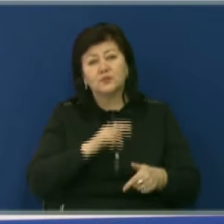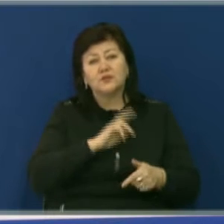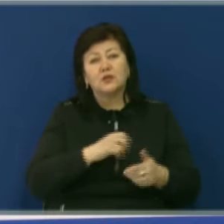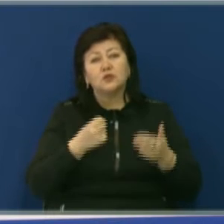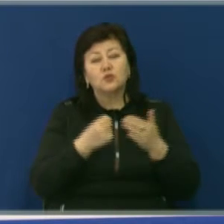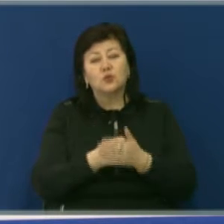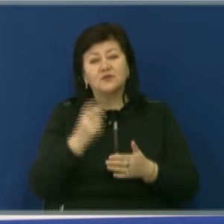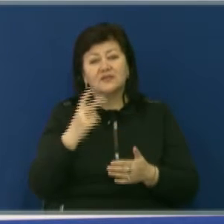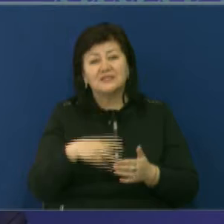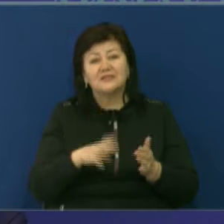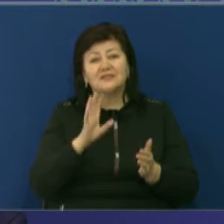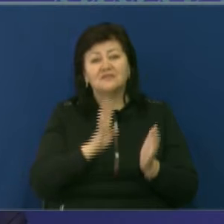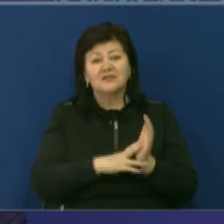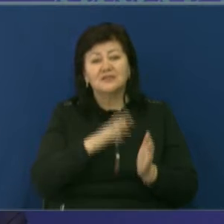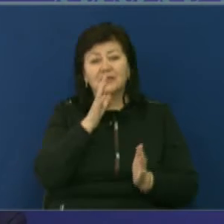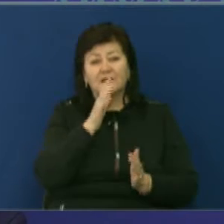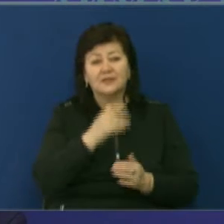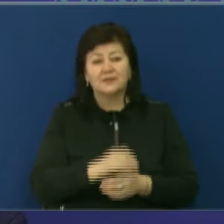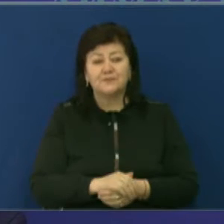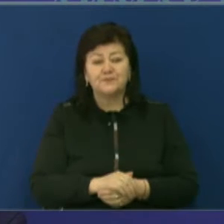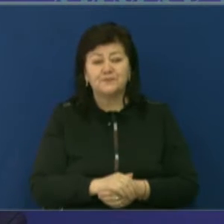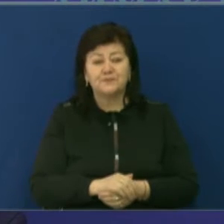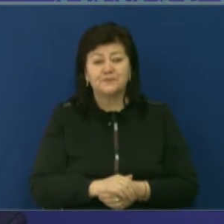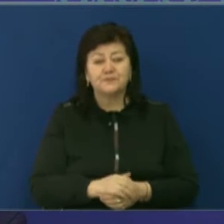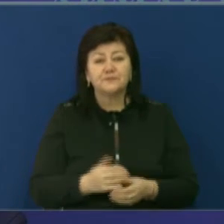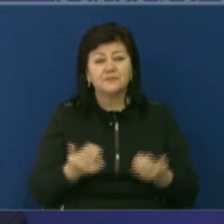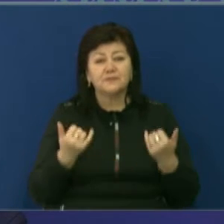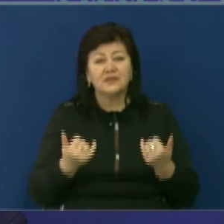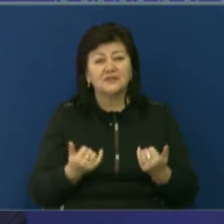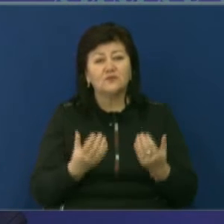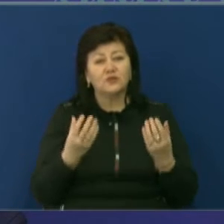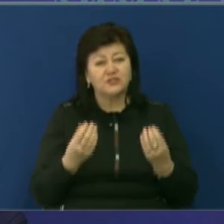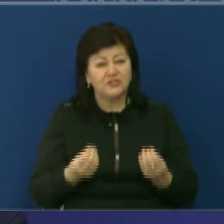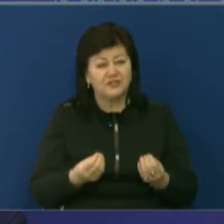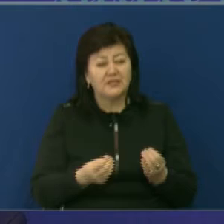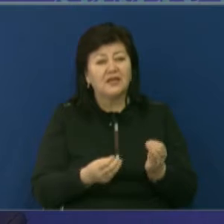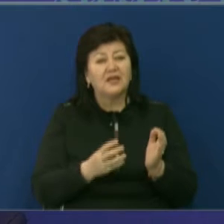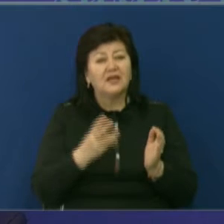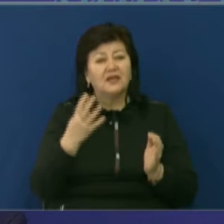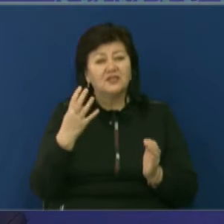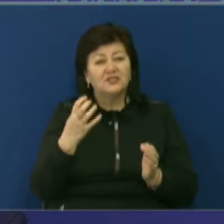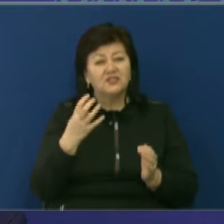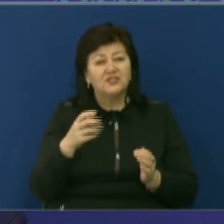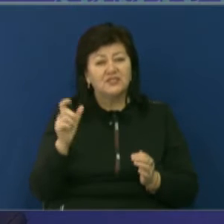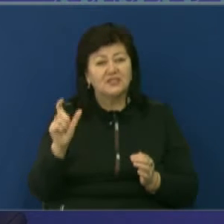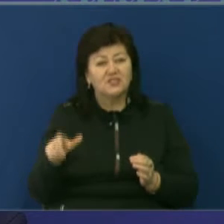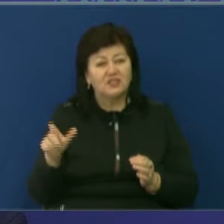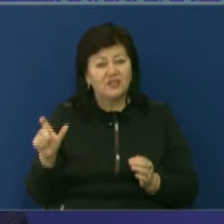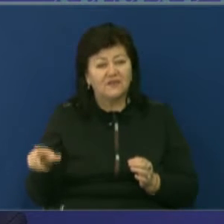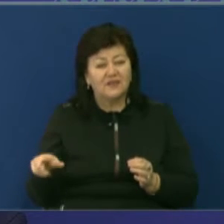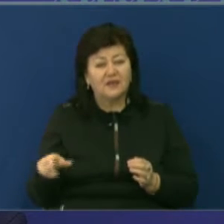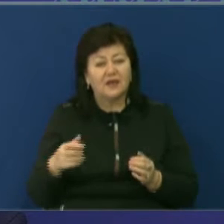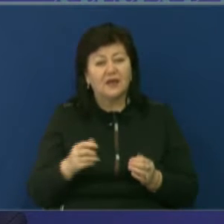дейінгі жастар. Қазіргі таңда олардың 413-і тиісті